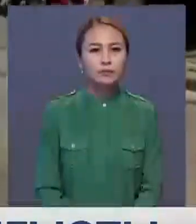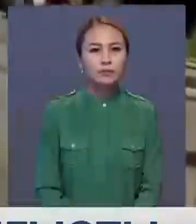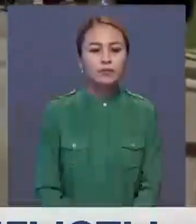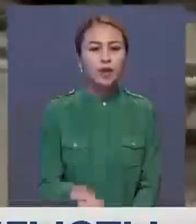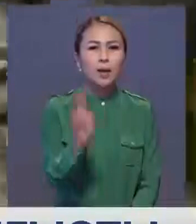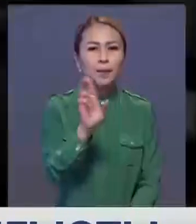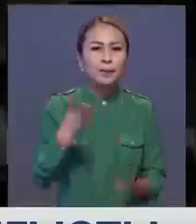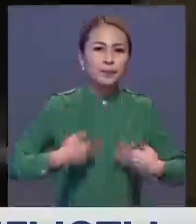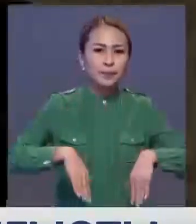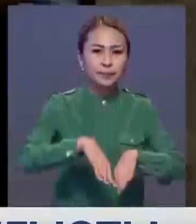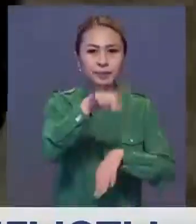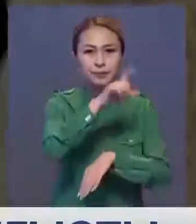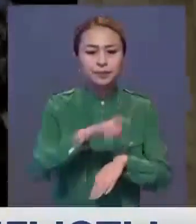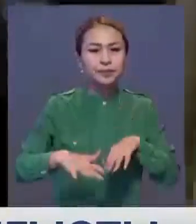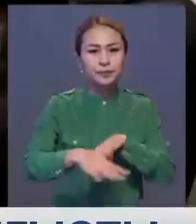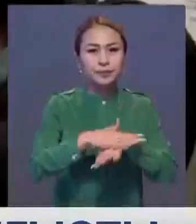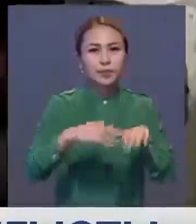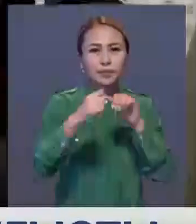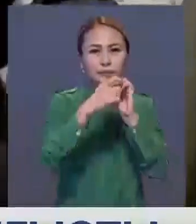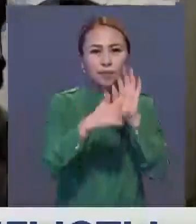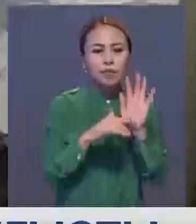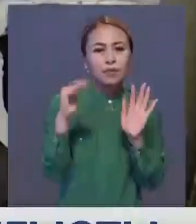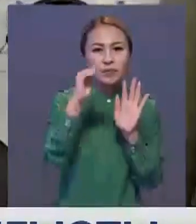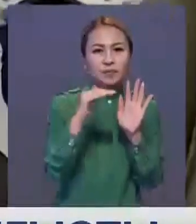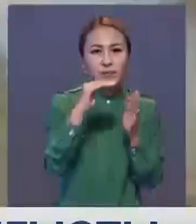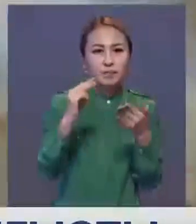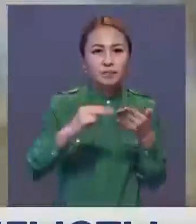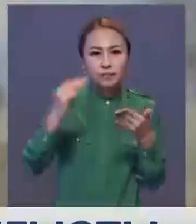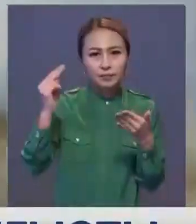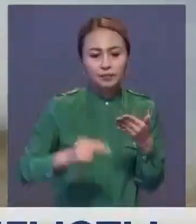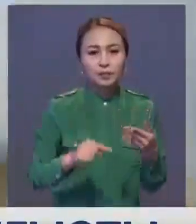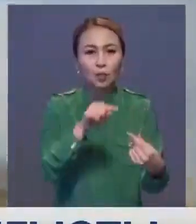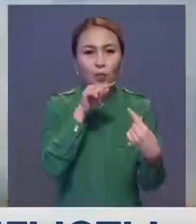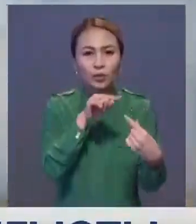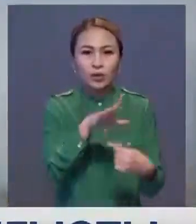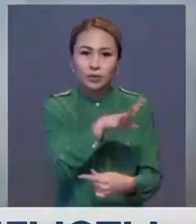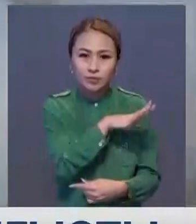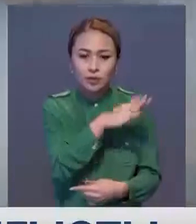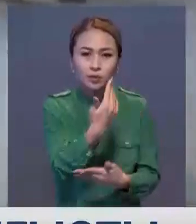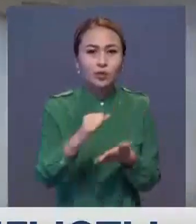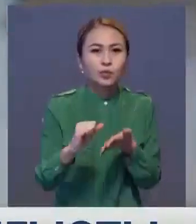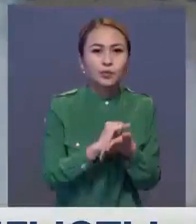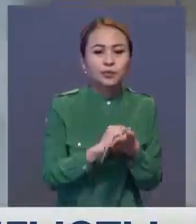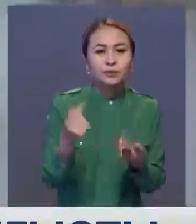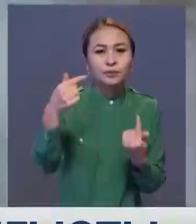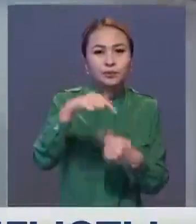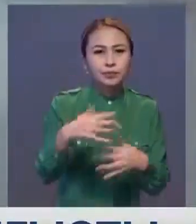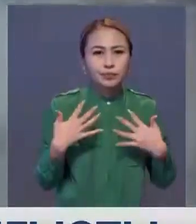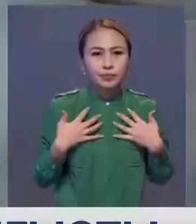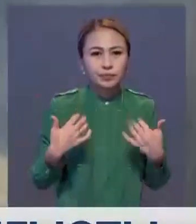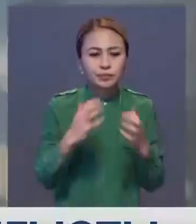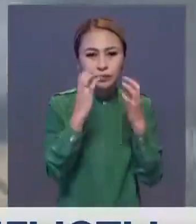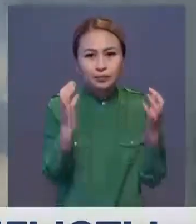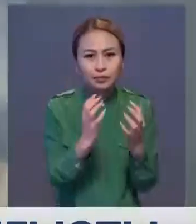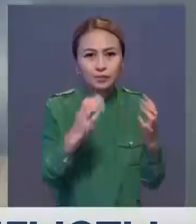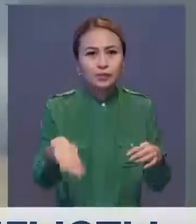Ақ халатты жандар ел президенті 17 ақпанда қол қойған заңға қарсы бас көтерген. Сол құжатқа сәйкес денсаулық сақтау